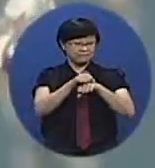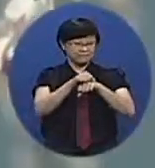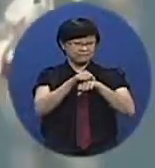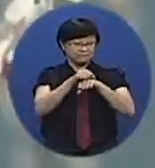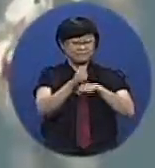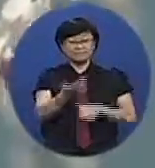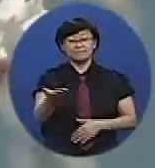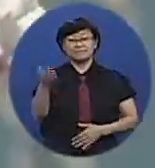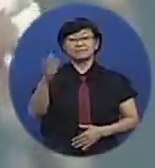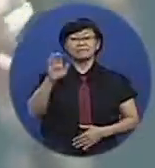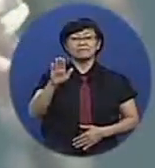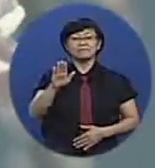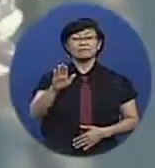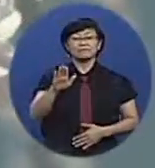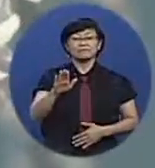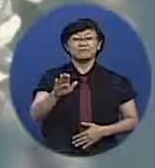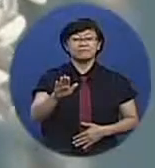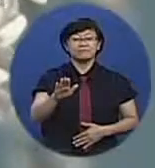무릎까지